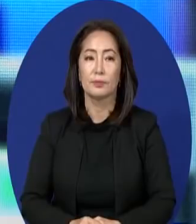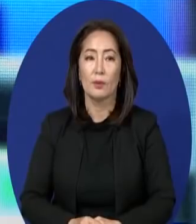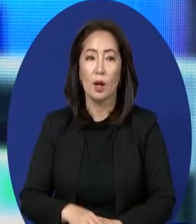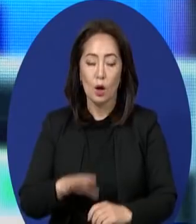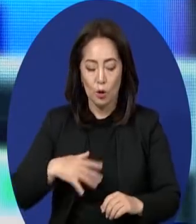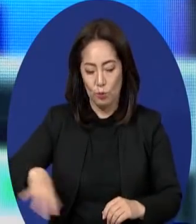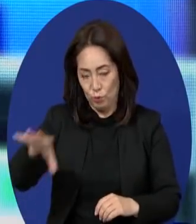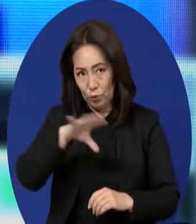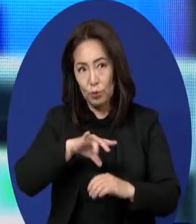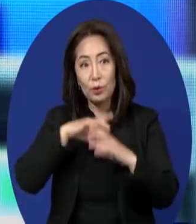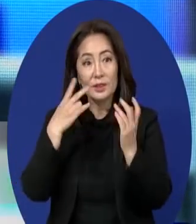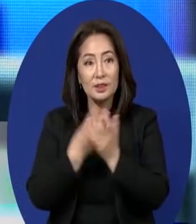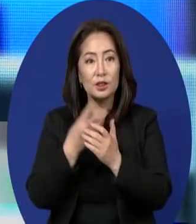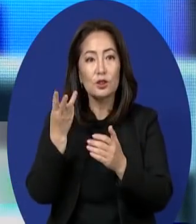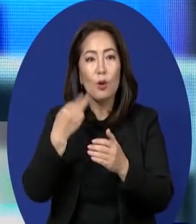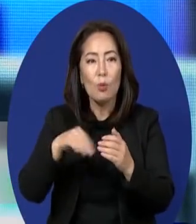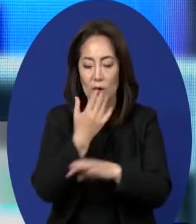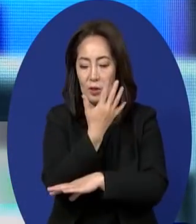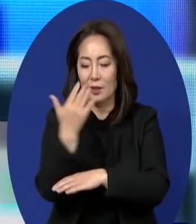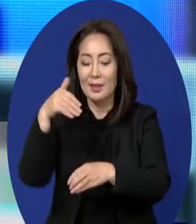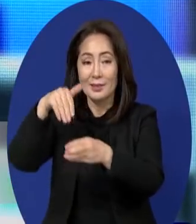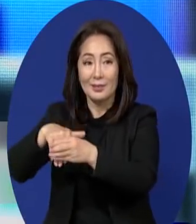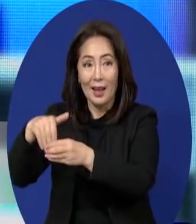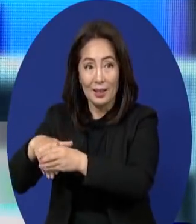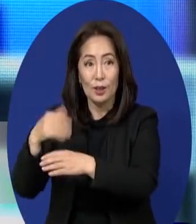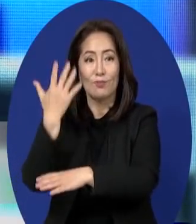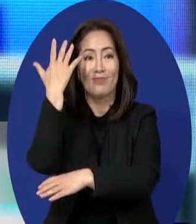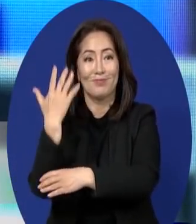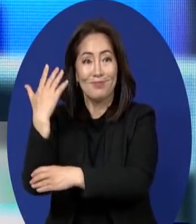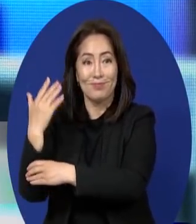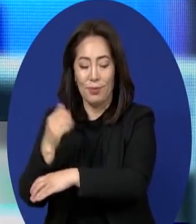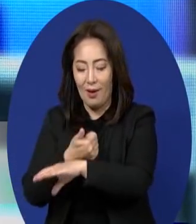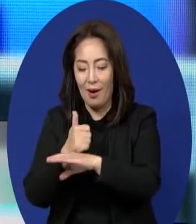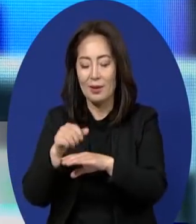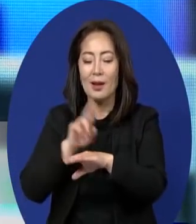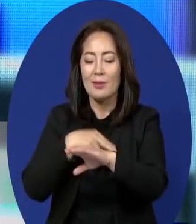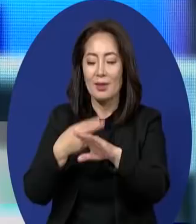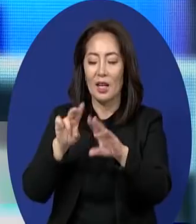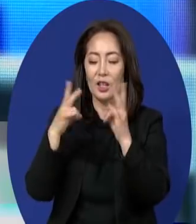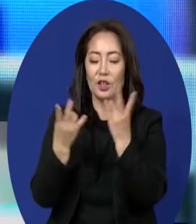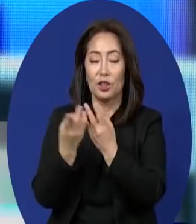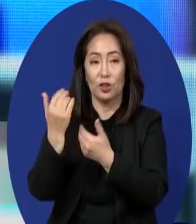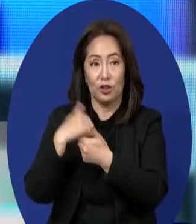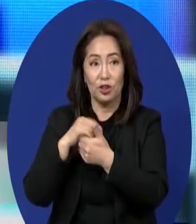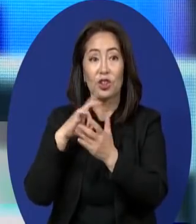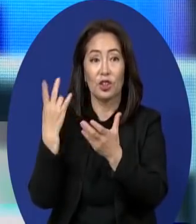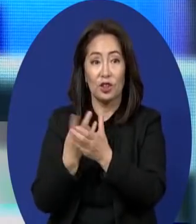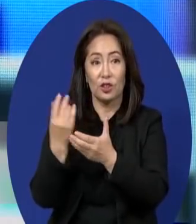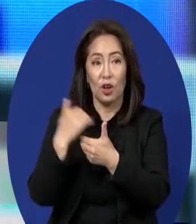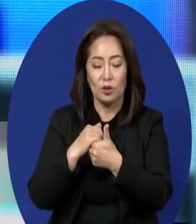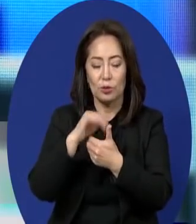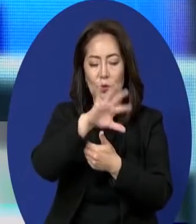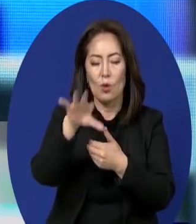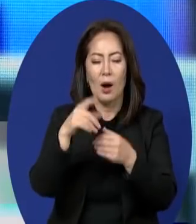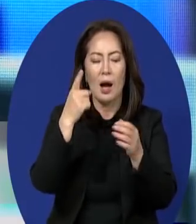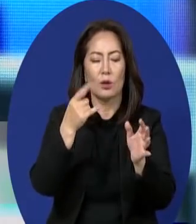Үндэснээр нэгдийн модод тарих хаянд дарханчууд нэгдэж байна. Ногоон дархан 2032 хөтөлбөрийн хүрээнд хотынхоо 16 байршилд нийтдээ 20 сая